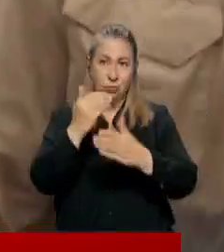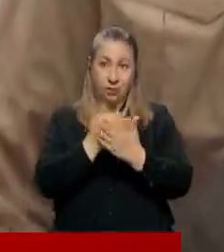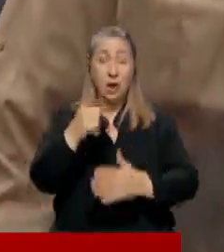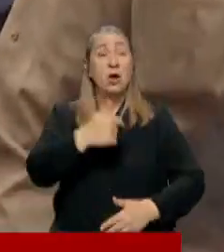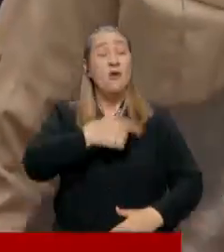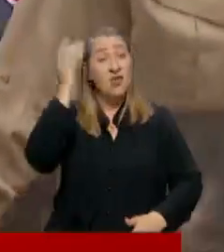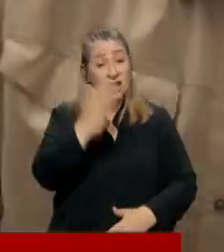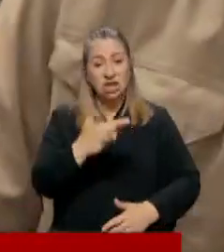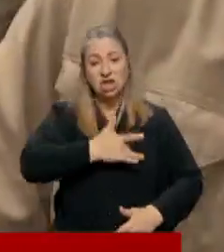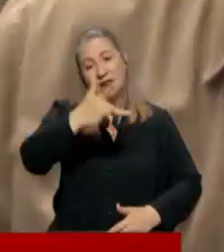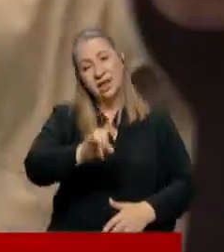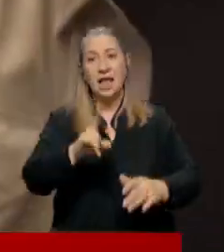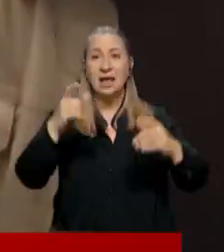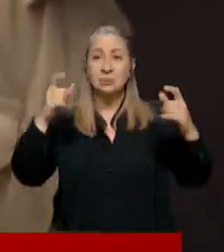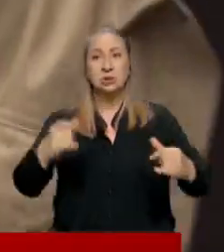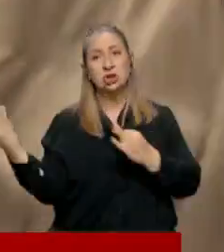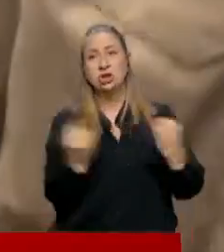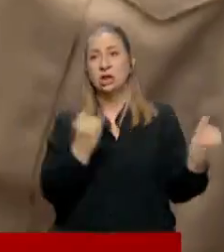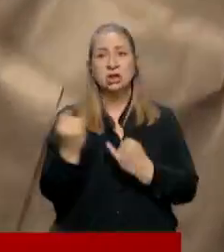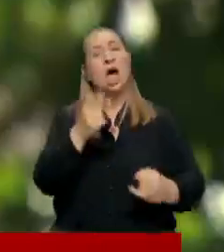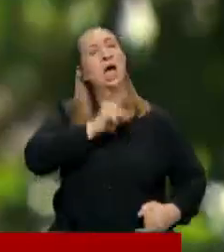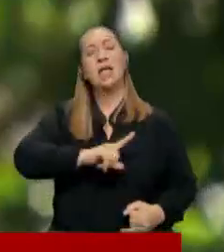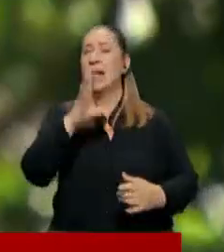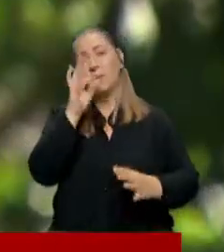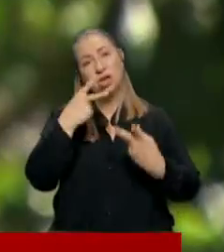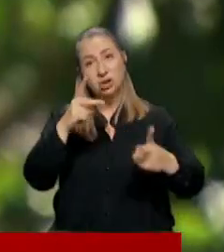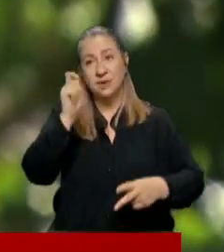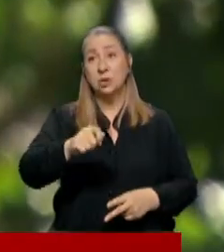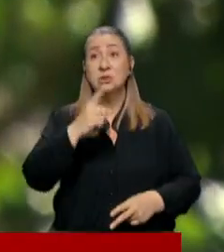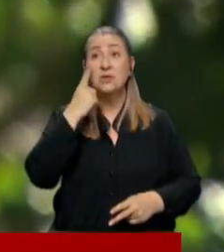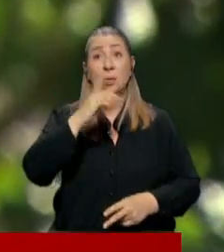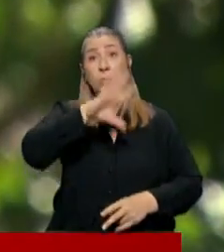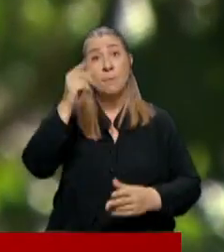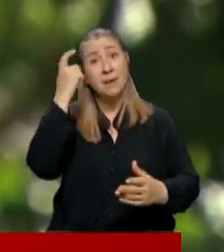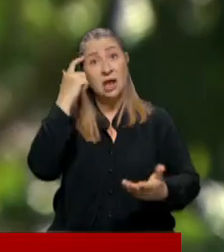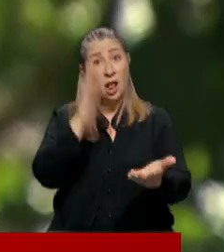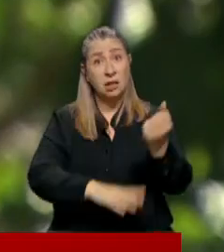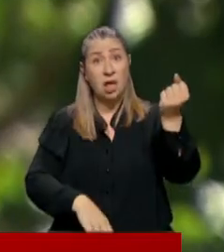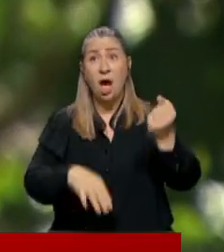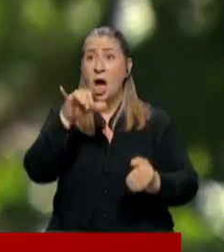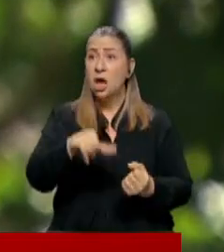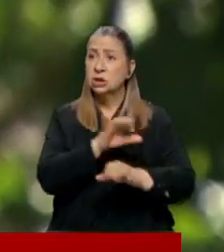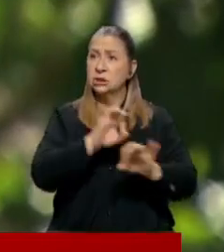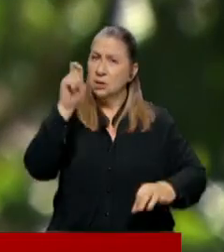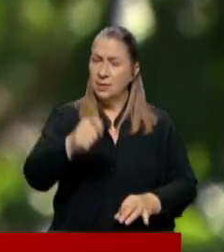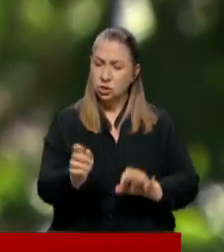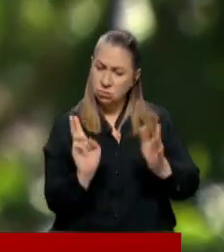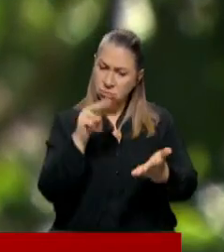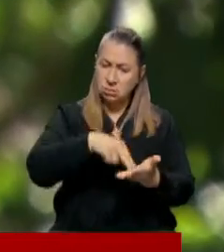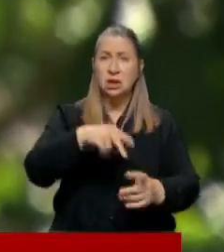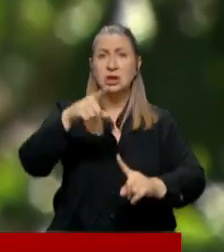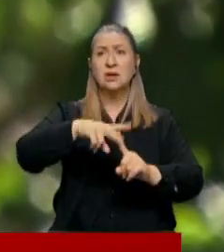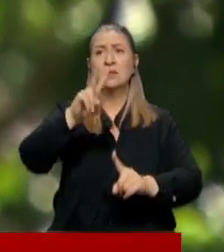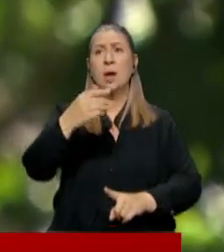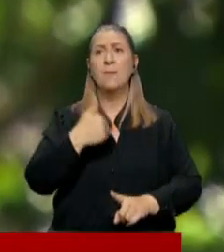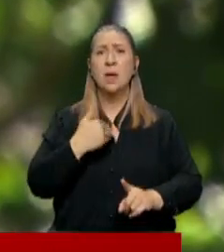yetiyorsa canlı yayında tartışalım, adayı da orada açıklayacağım dedi. Devletin bütün bilgileri senin elinde. Haksızlık yaptıysak çıkarsın